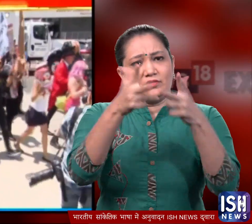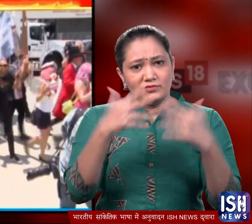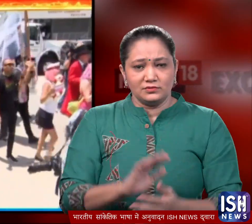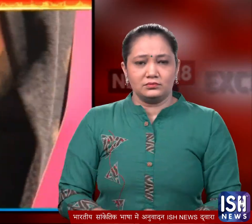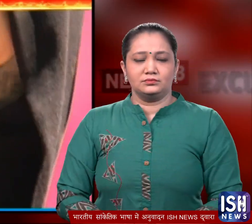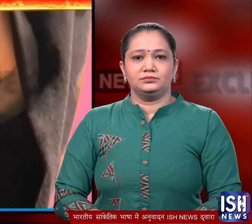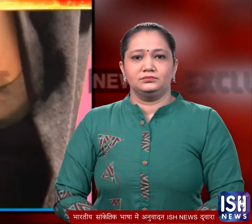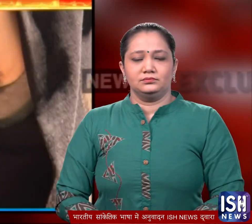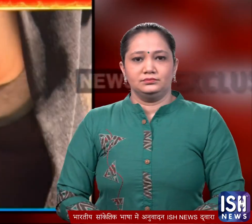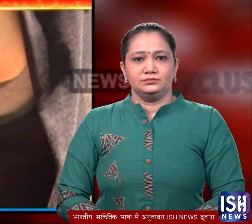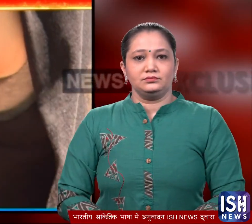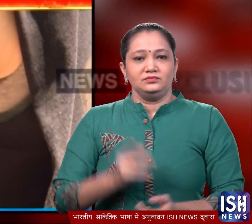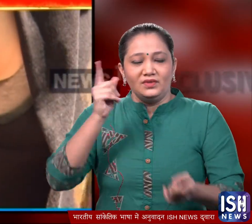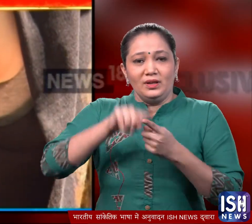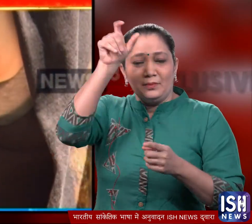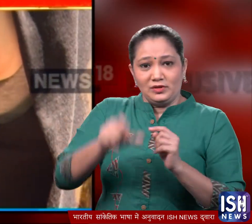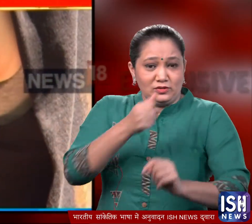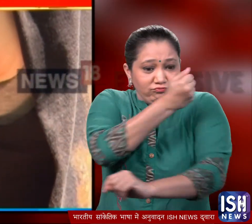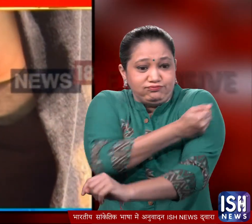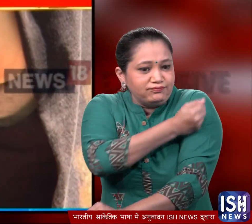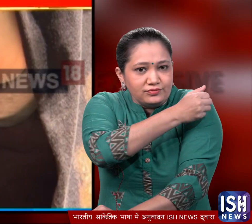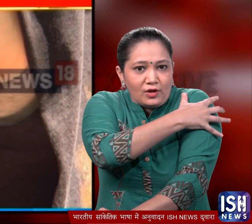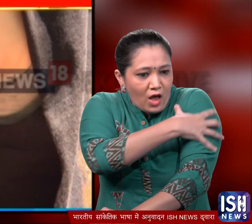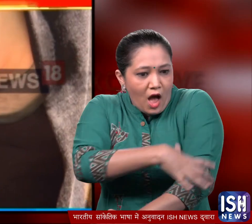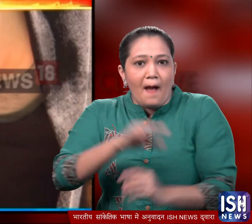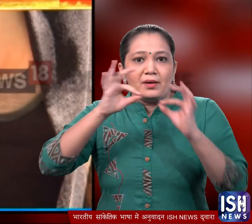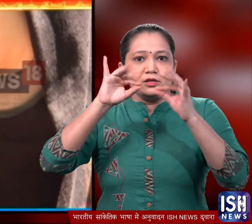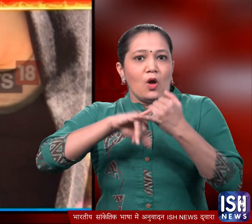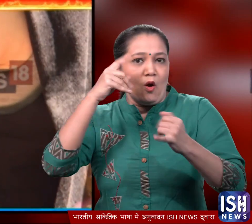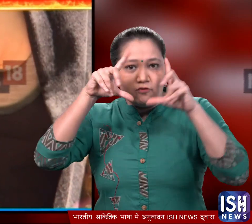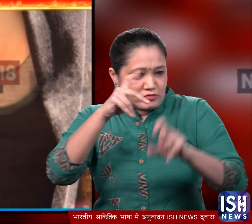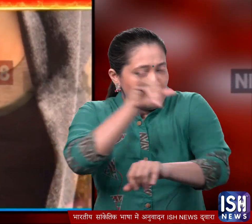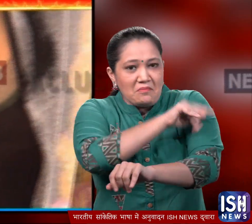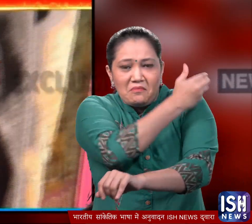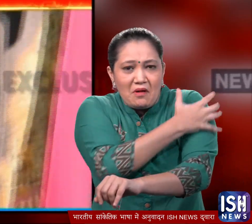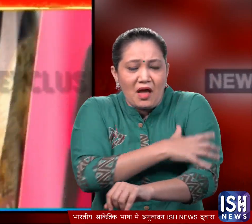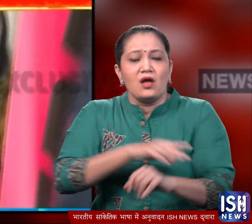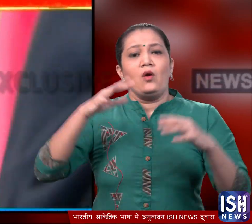की मांग की। एक प्रशंसक की बाजू में तो ब्रिटनी स्पीयर्स का टैटू भी बना नजर आया।